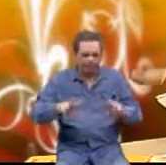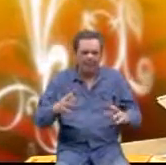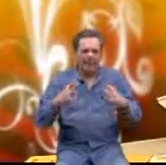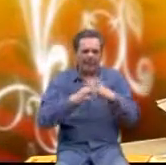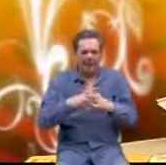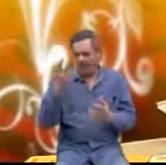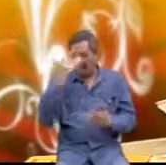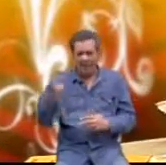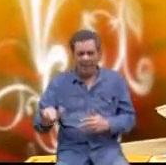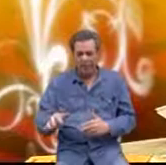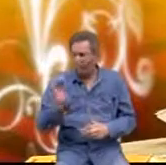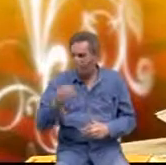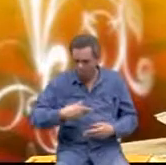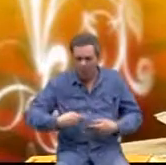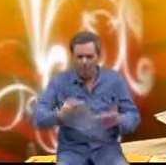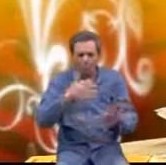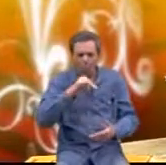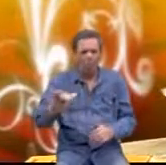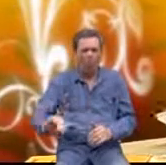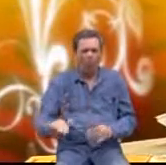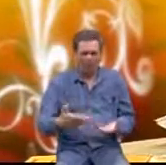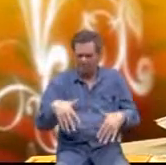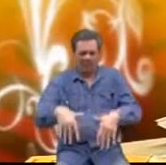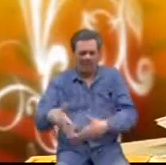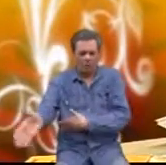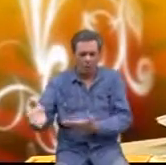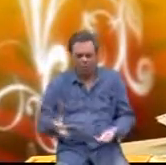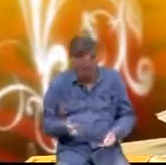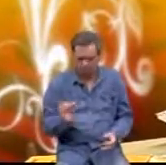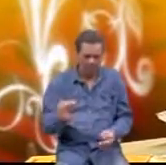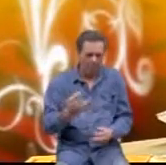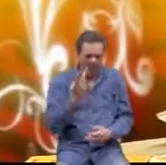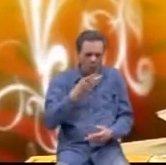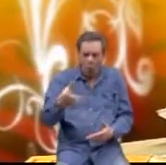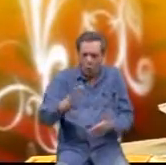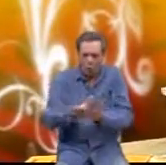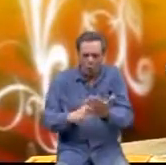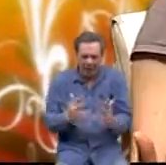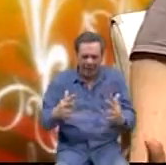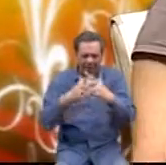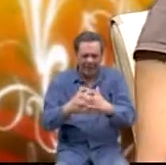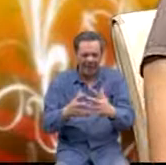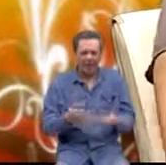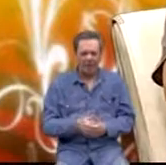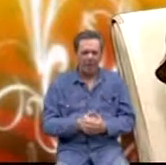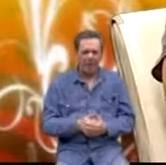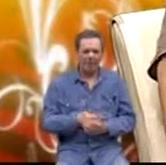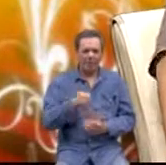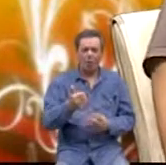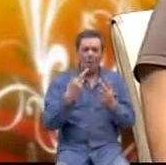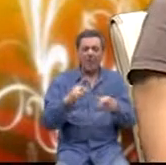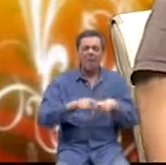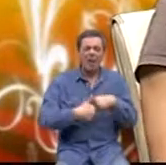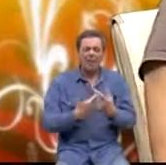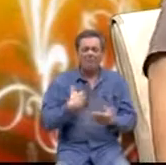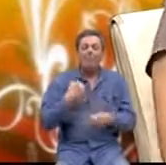djecu, dobro ih je slati u vrtić, jel? Jel to i vi se slažete s tim? Da, naravno da se slažem. Pa mislim, jedan od najvažnijih stvari na